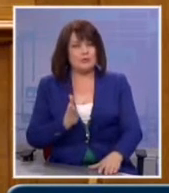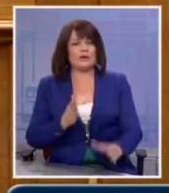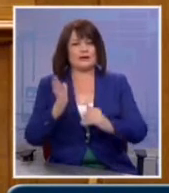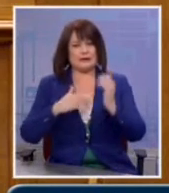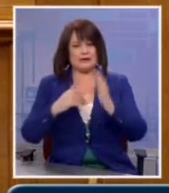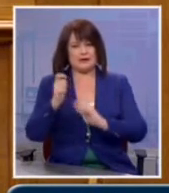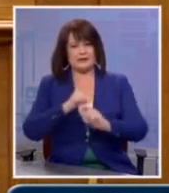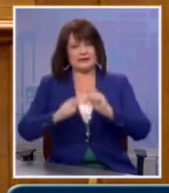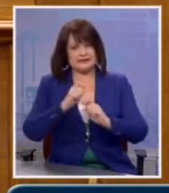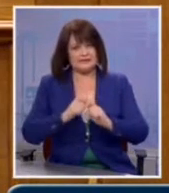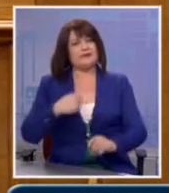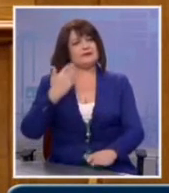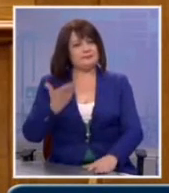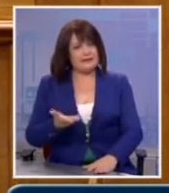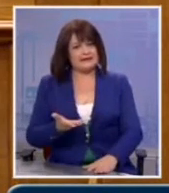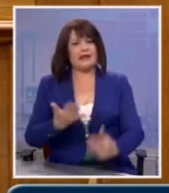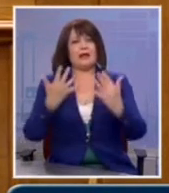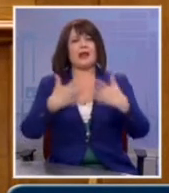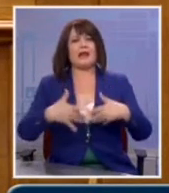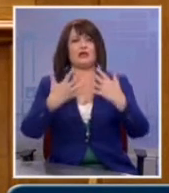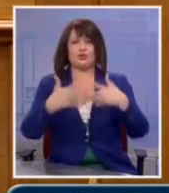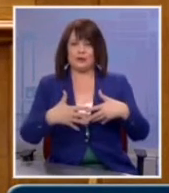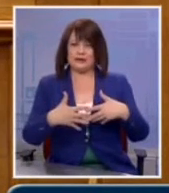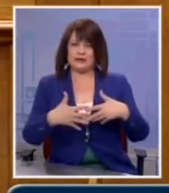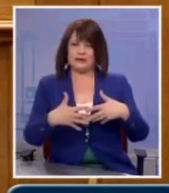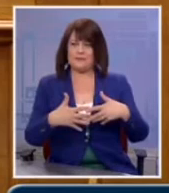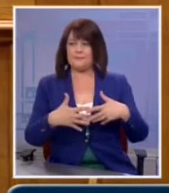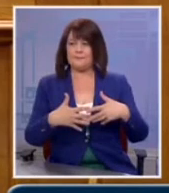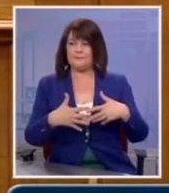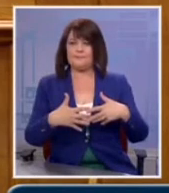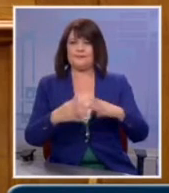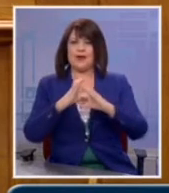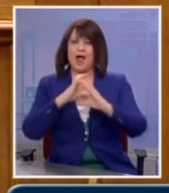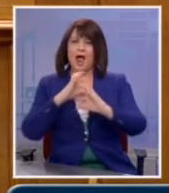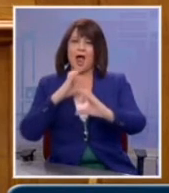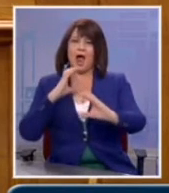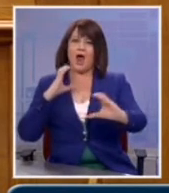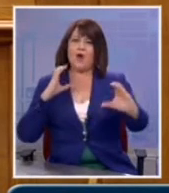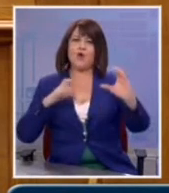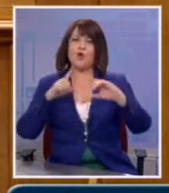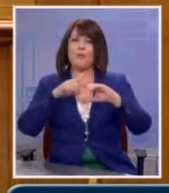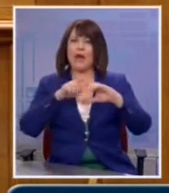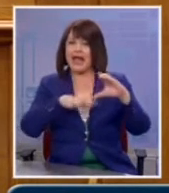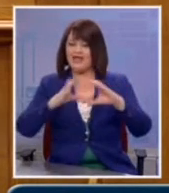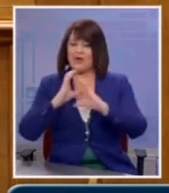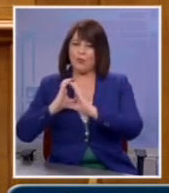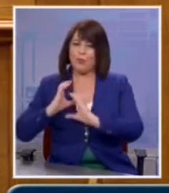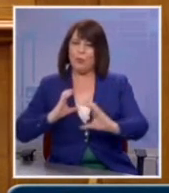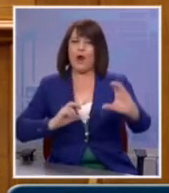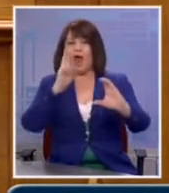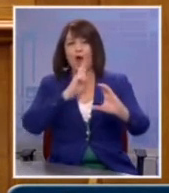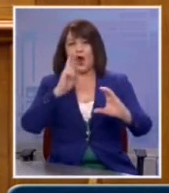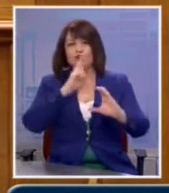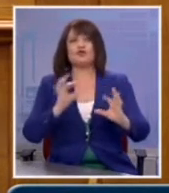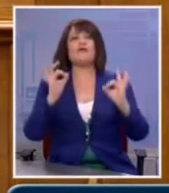κατασκευάσει και στη συνέχεια θα λειτουργήσει έναν αγωγό που θα περνάει από το ελληνικό έδαφος με ρώσικο